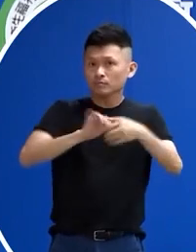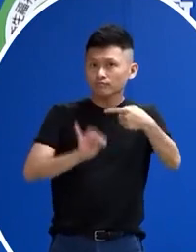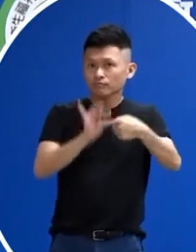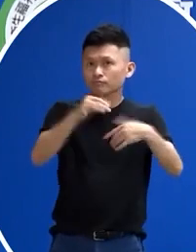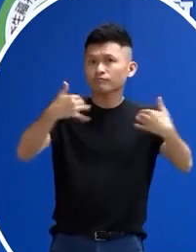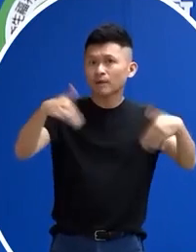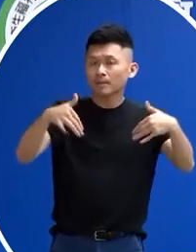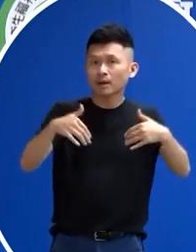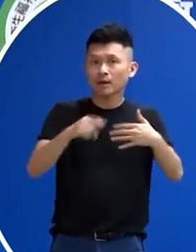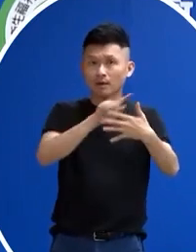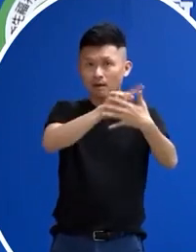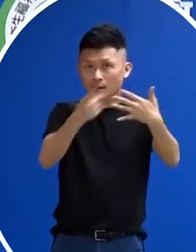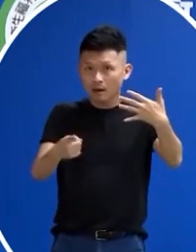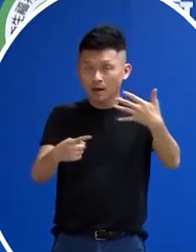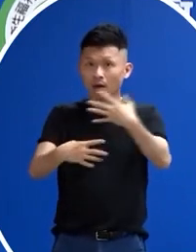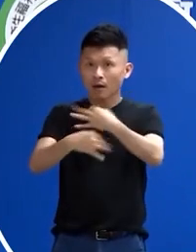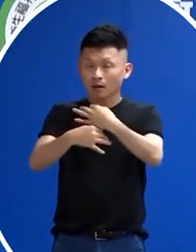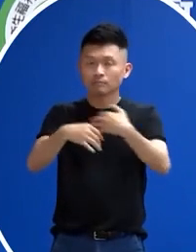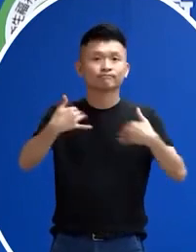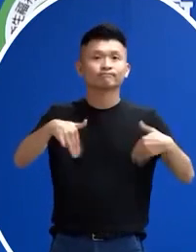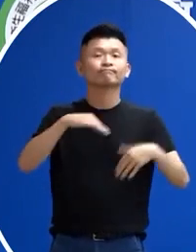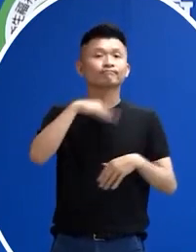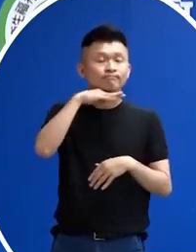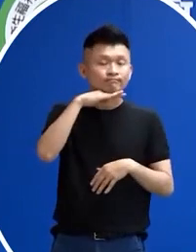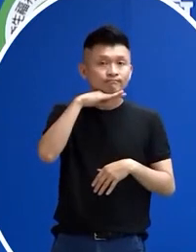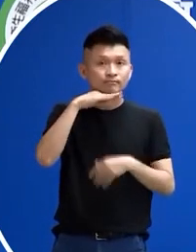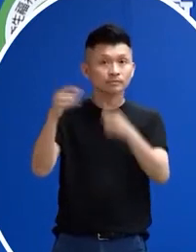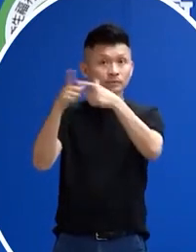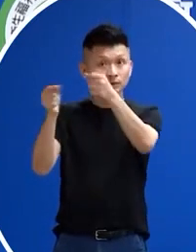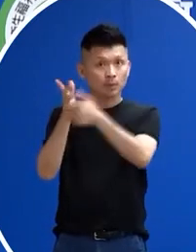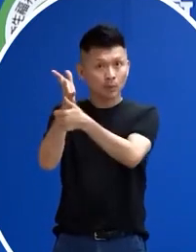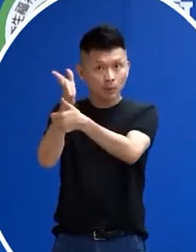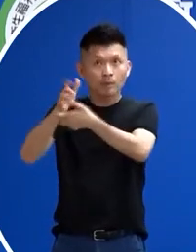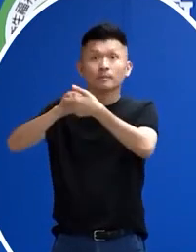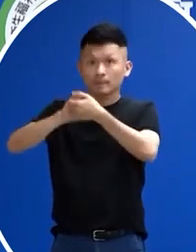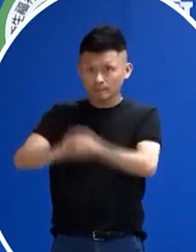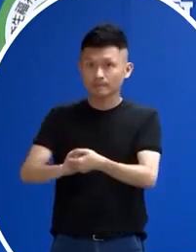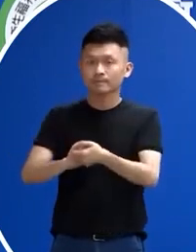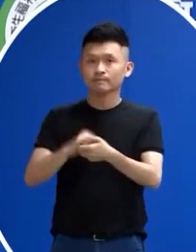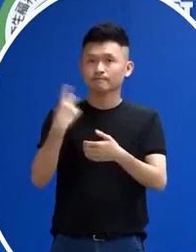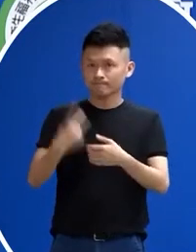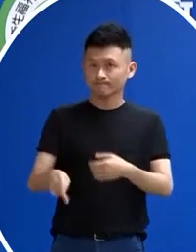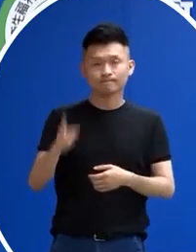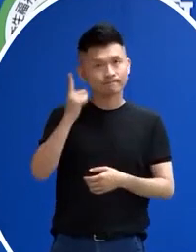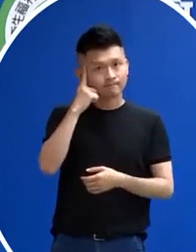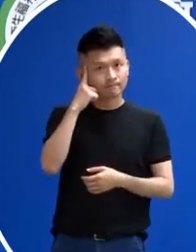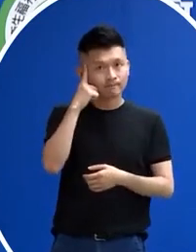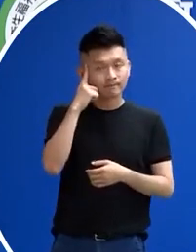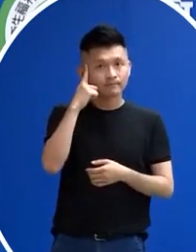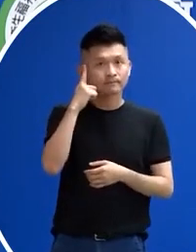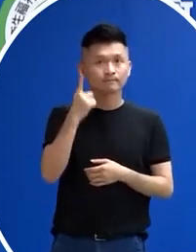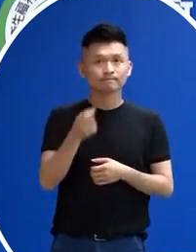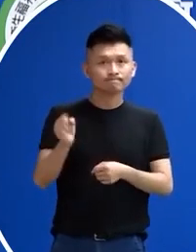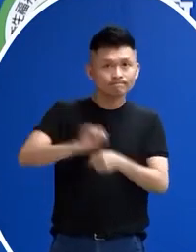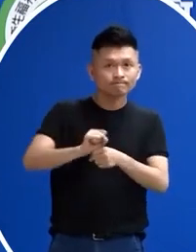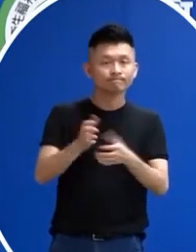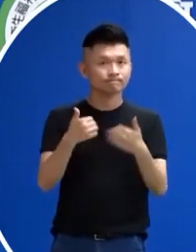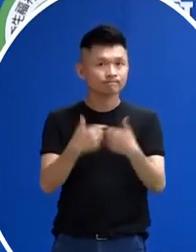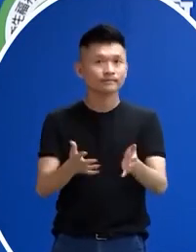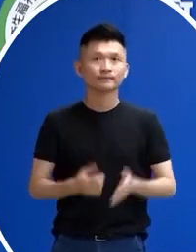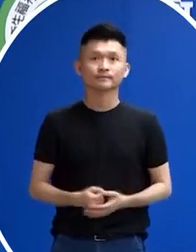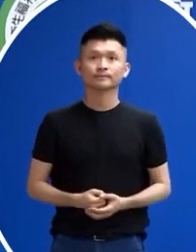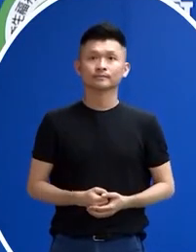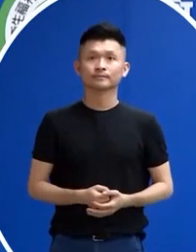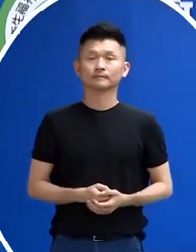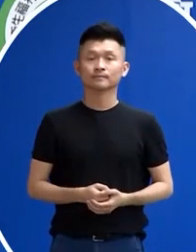不列序号，等到跟日本这边做了相关的确定之后，我们再来看看的情况是怎么样。